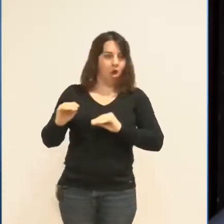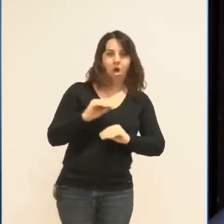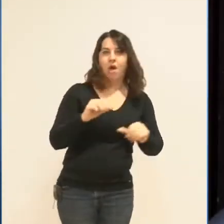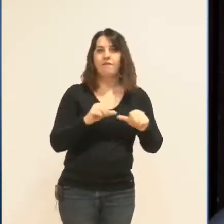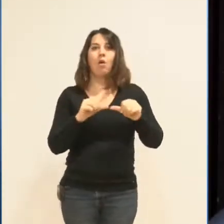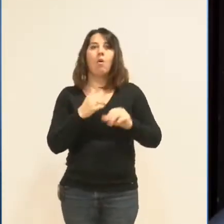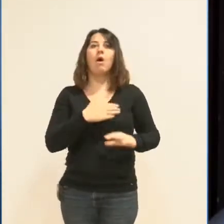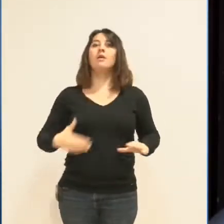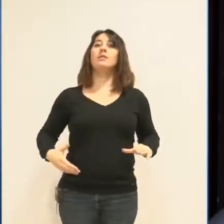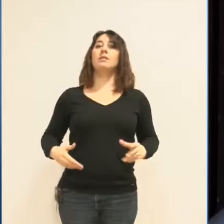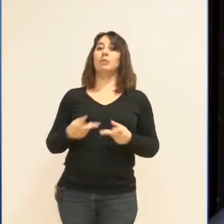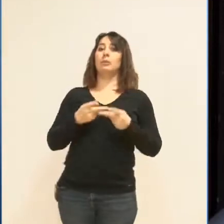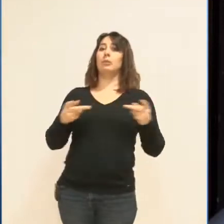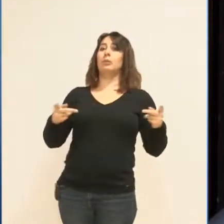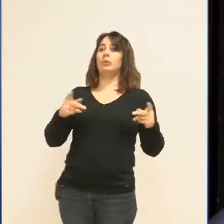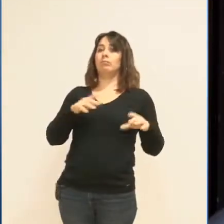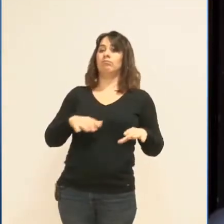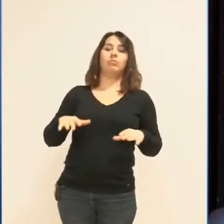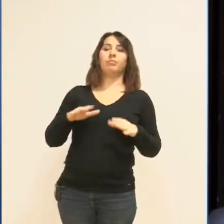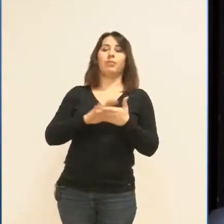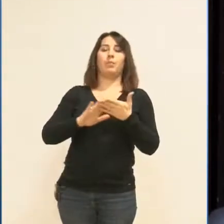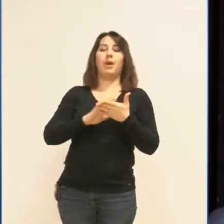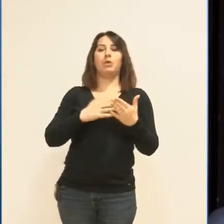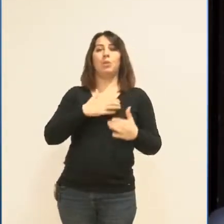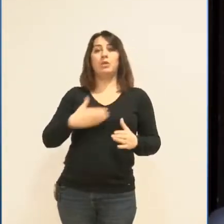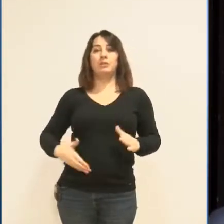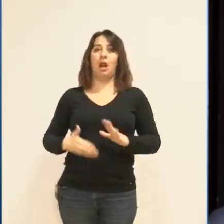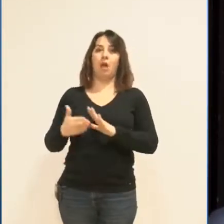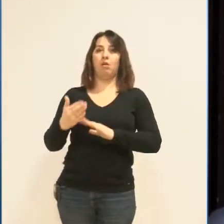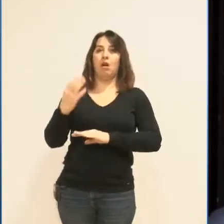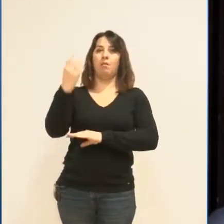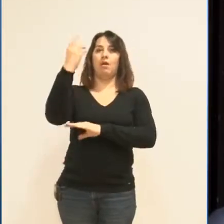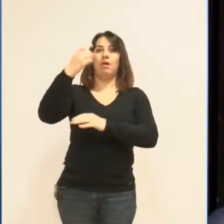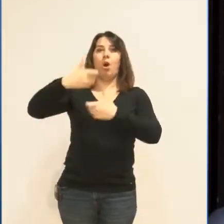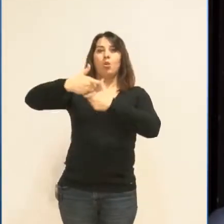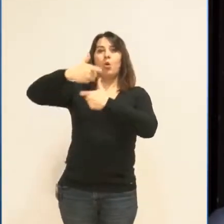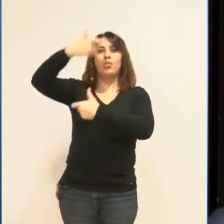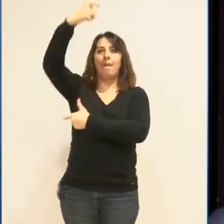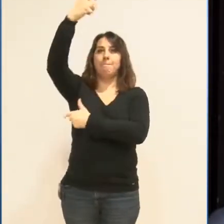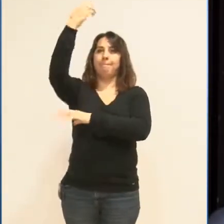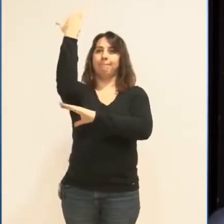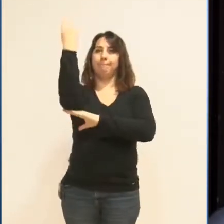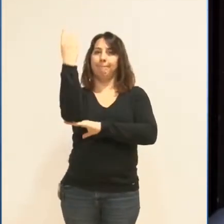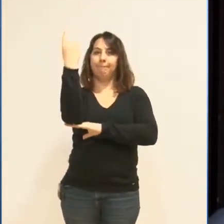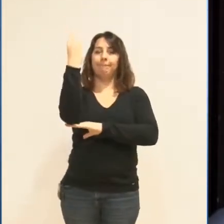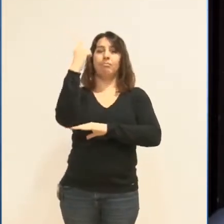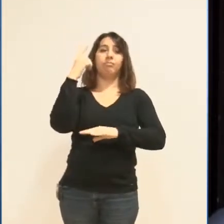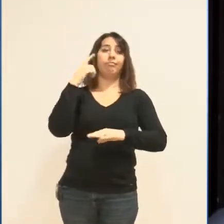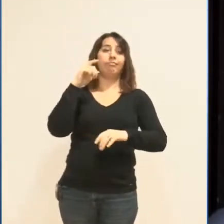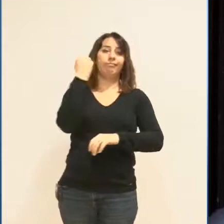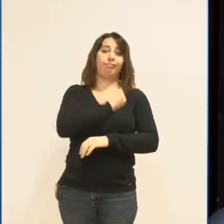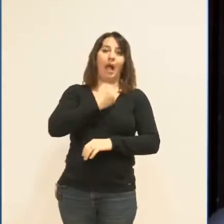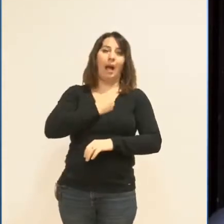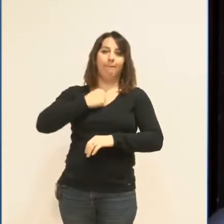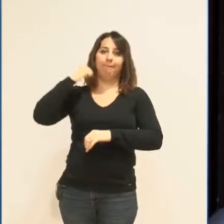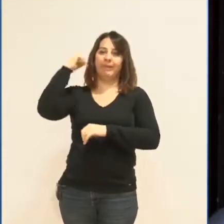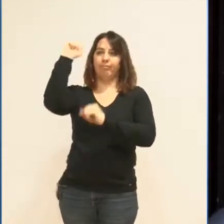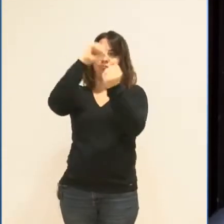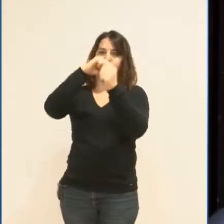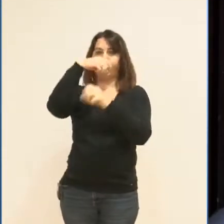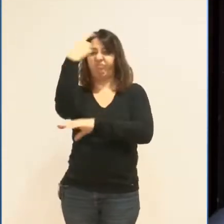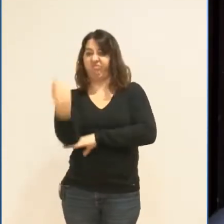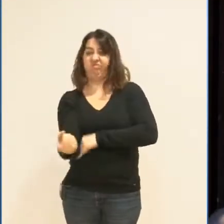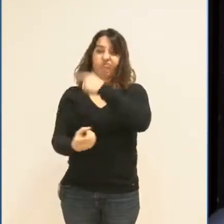services municipaux de créer des totems d'information. Certains ont été vandalisés, certains